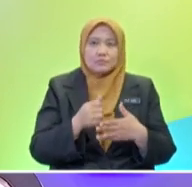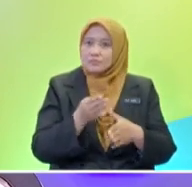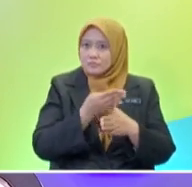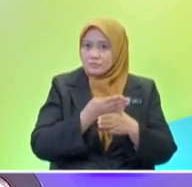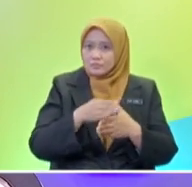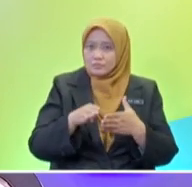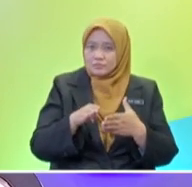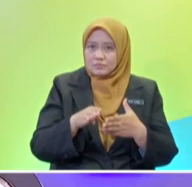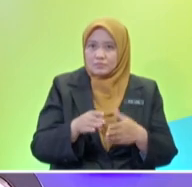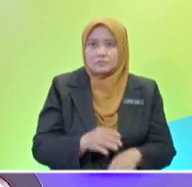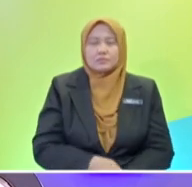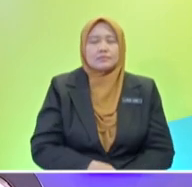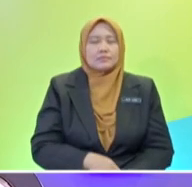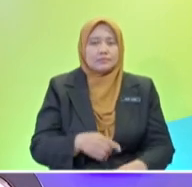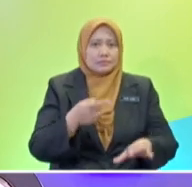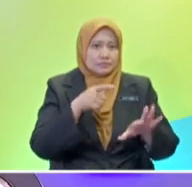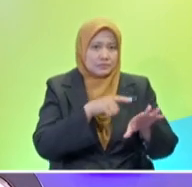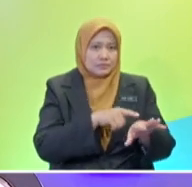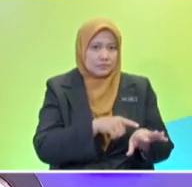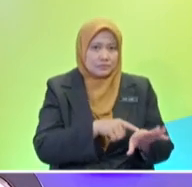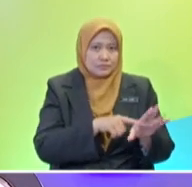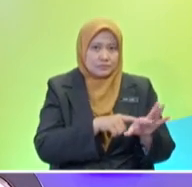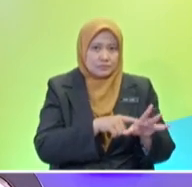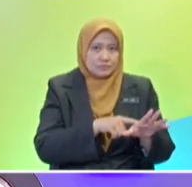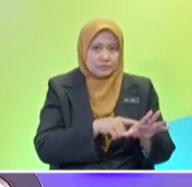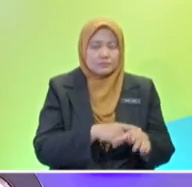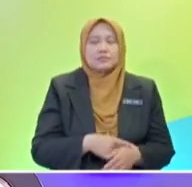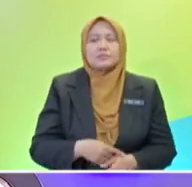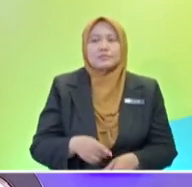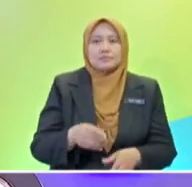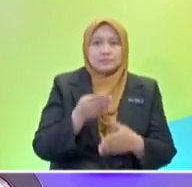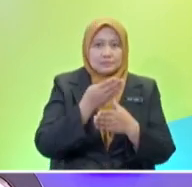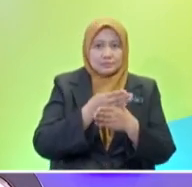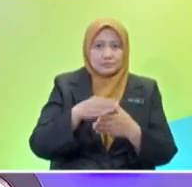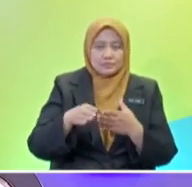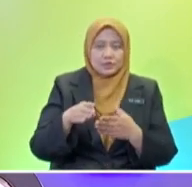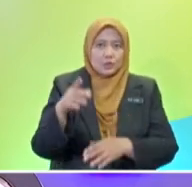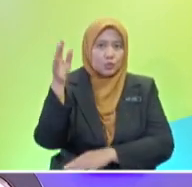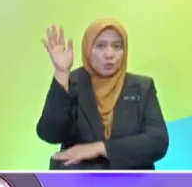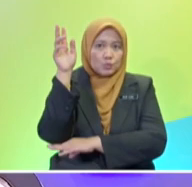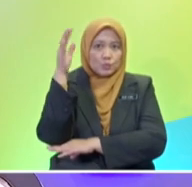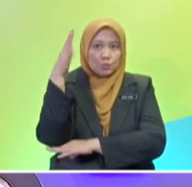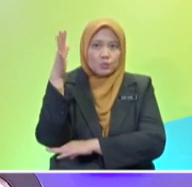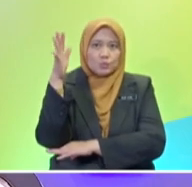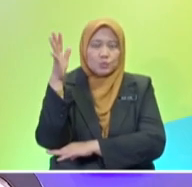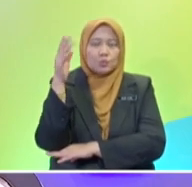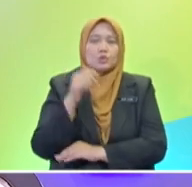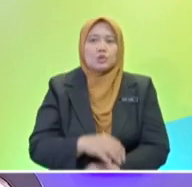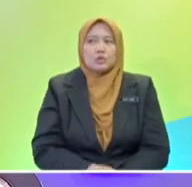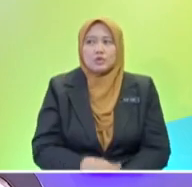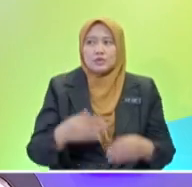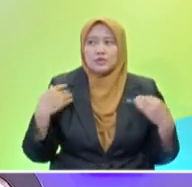daripada bahagian-bahagian yang ada pada tumbuh-tumbuhan. Yang inilah daun, ni daun, yang ni